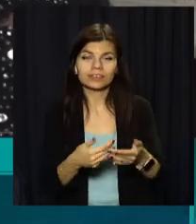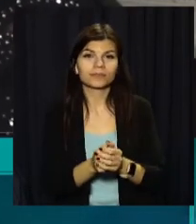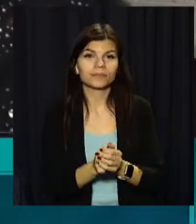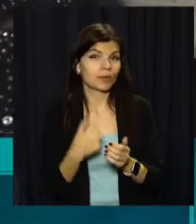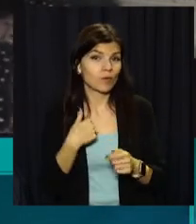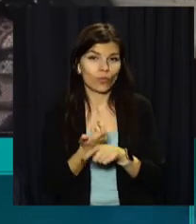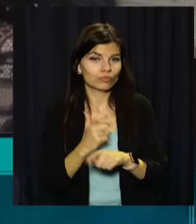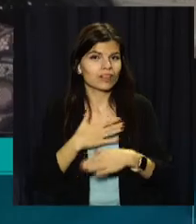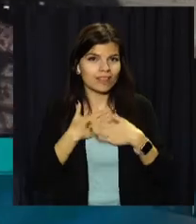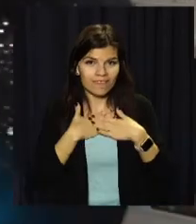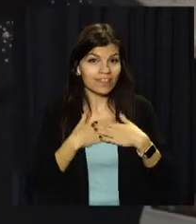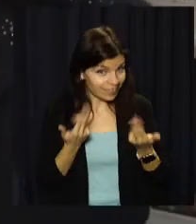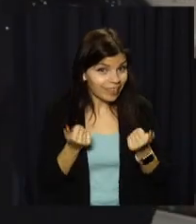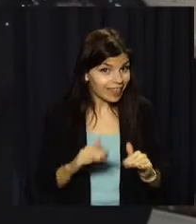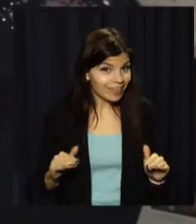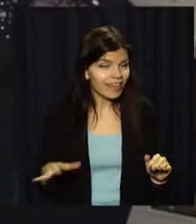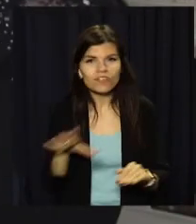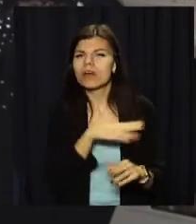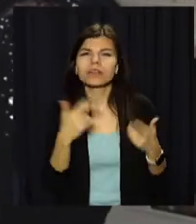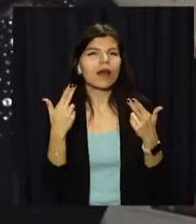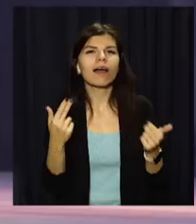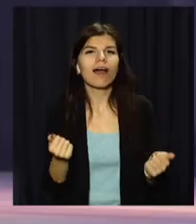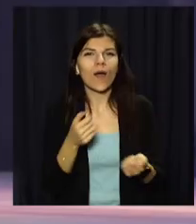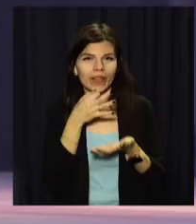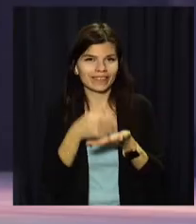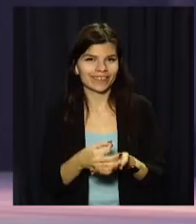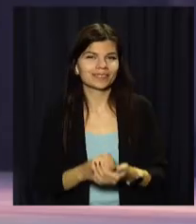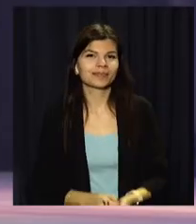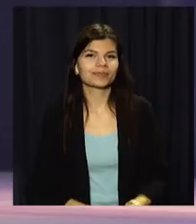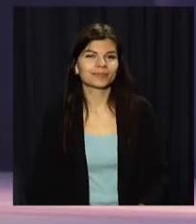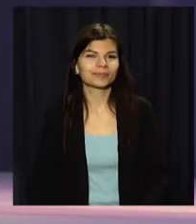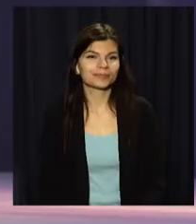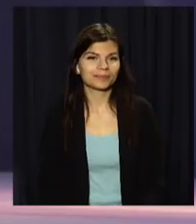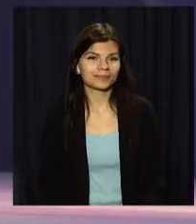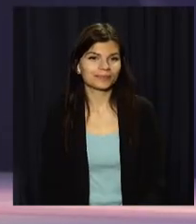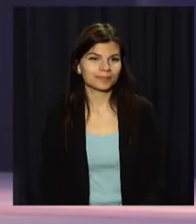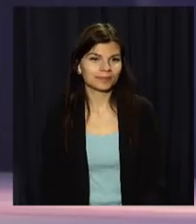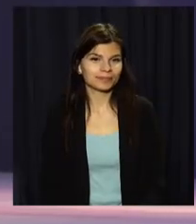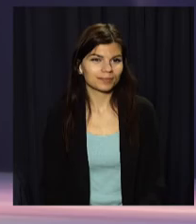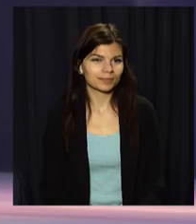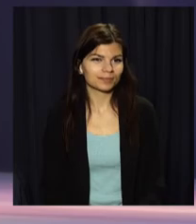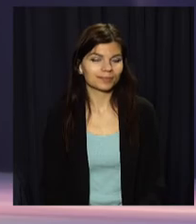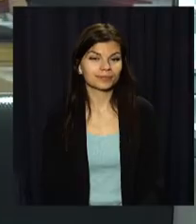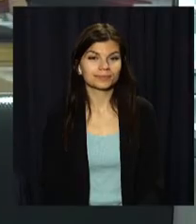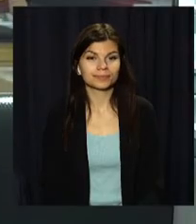Мы очень довольны, да, детки? Да. Інна Таранець, Сергій Язовських, Open News, телеканал